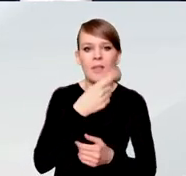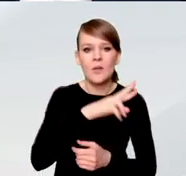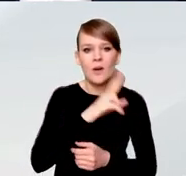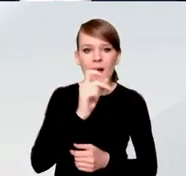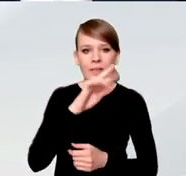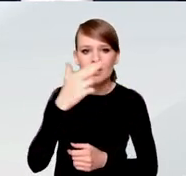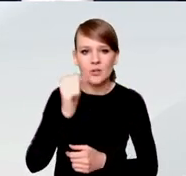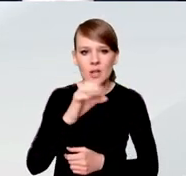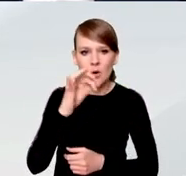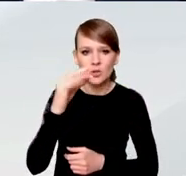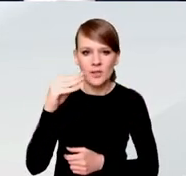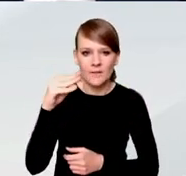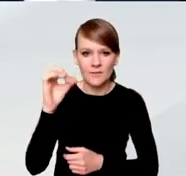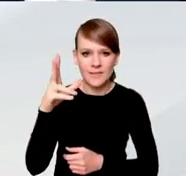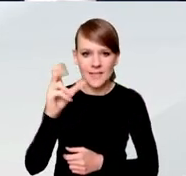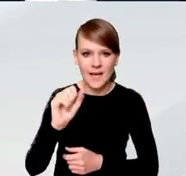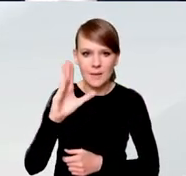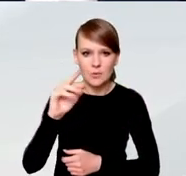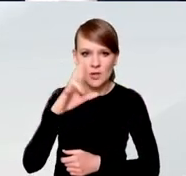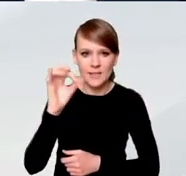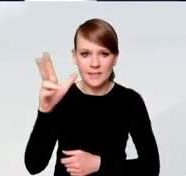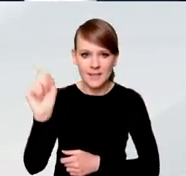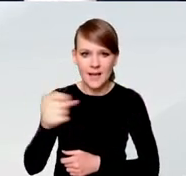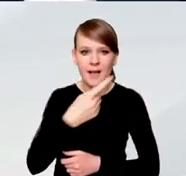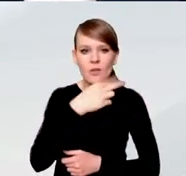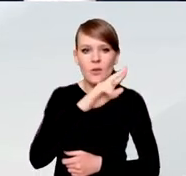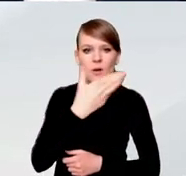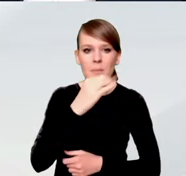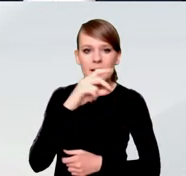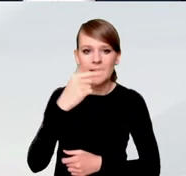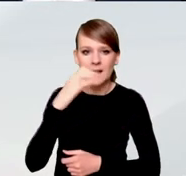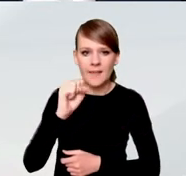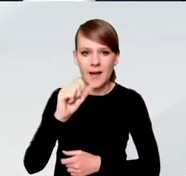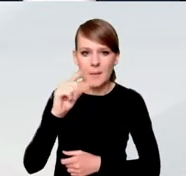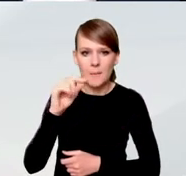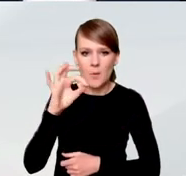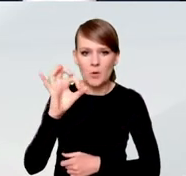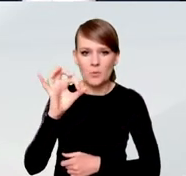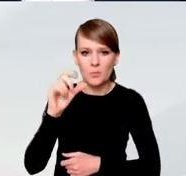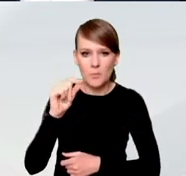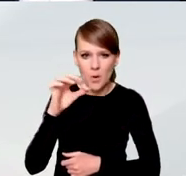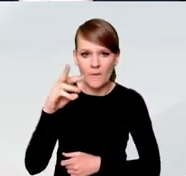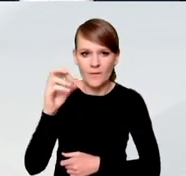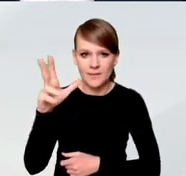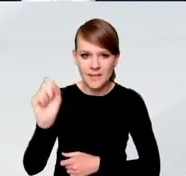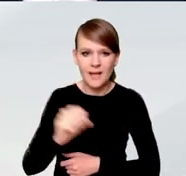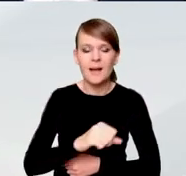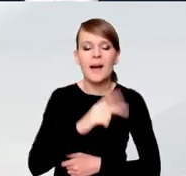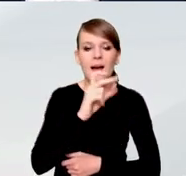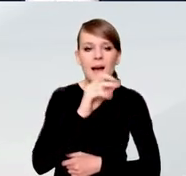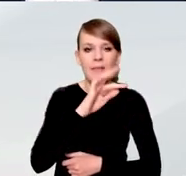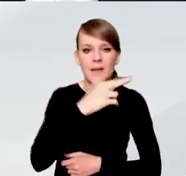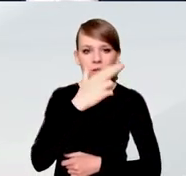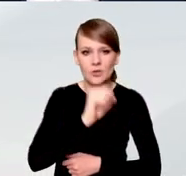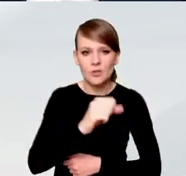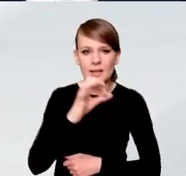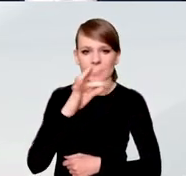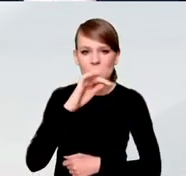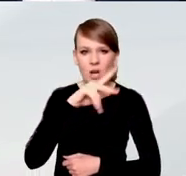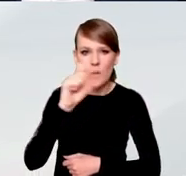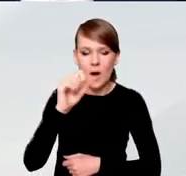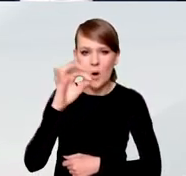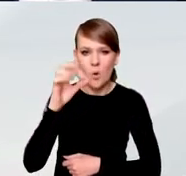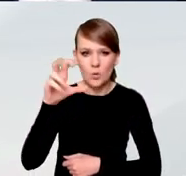Magdalena Popowska, pani doktor Katarzyna Strzała-Osuch, pani doktor Mariola Zalewska,